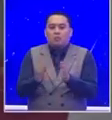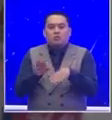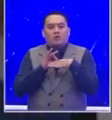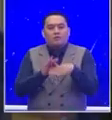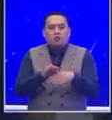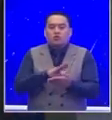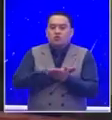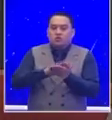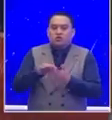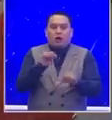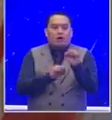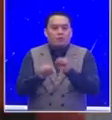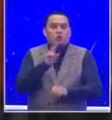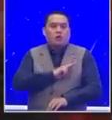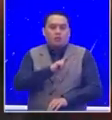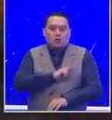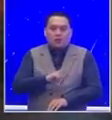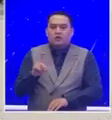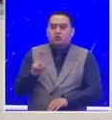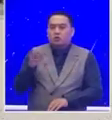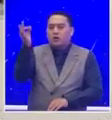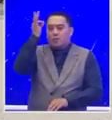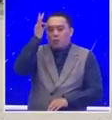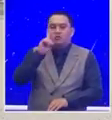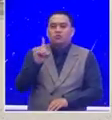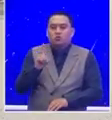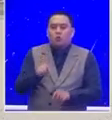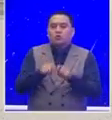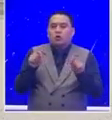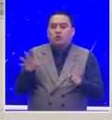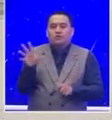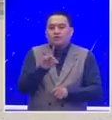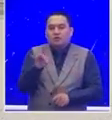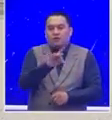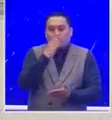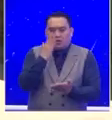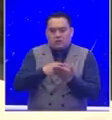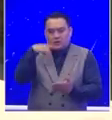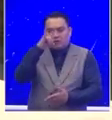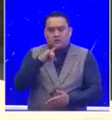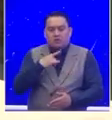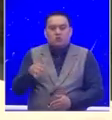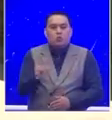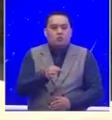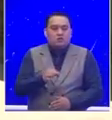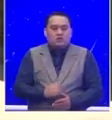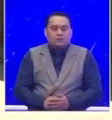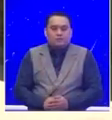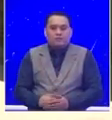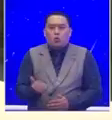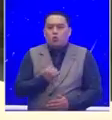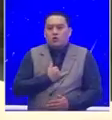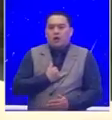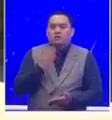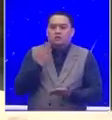проводят санитарно-дезинфекционные работы. Напомним, такие штабы созданы во всех регионах области. На сегодняшний день у нас один раз в